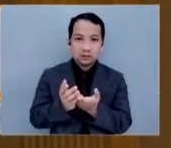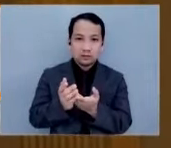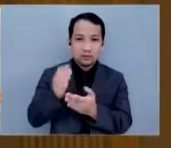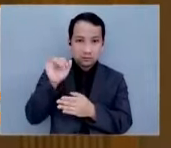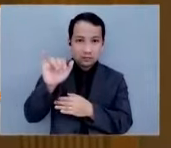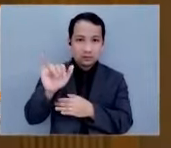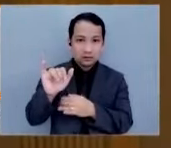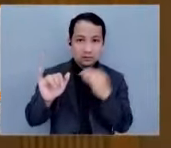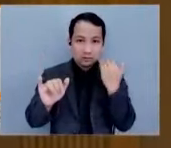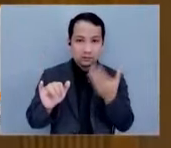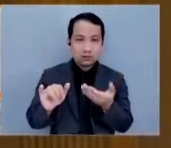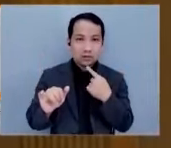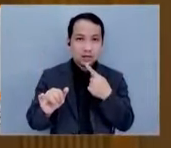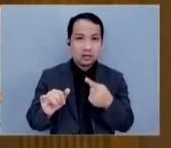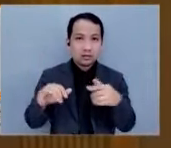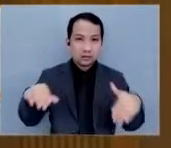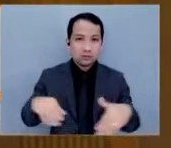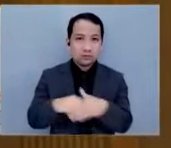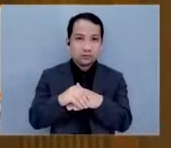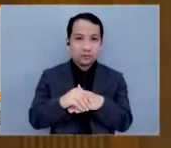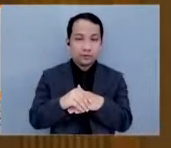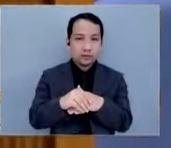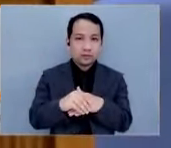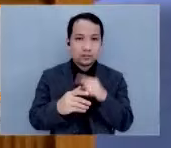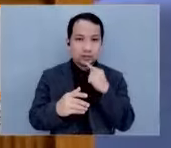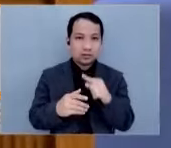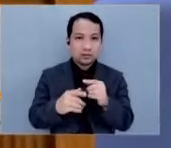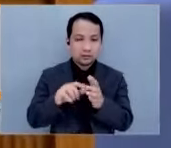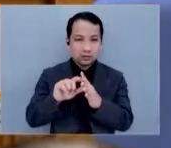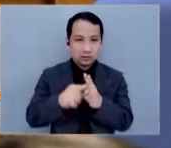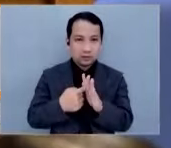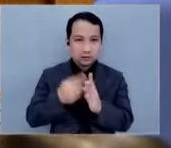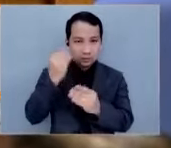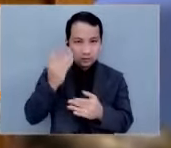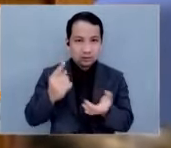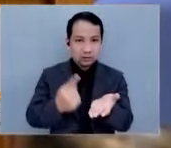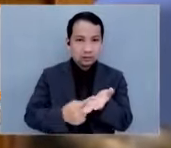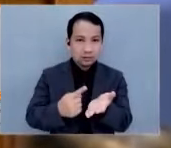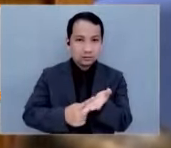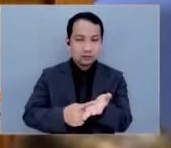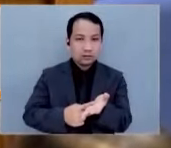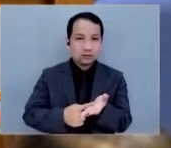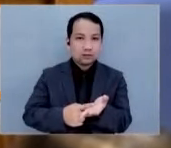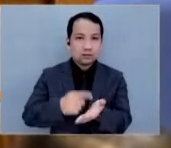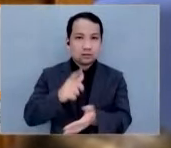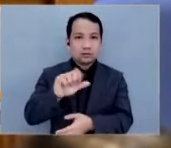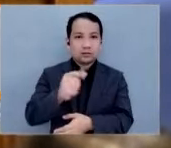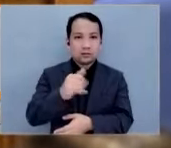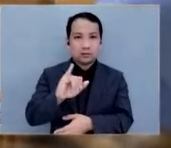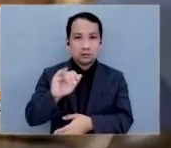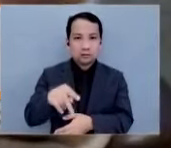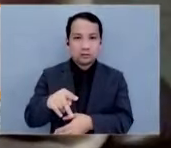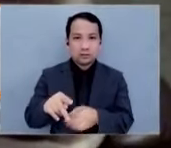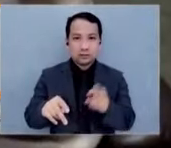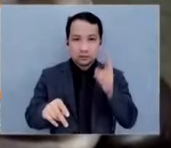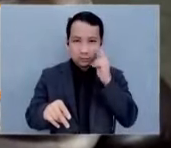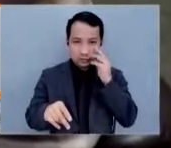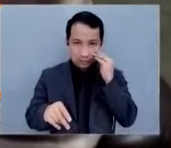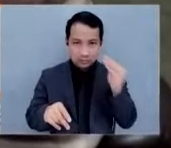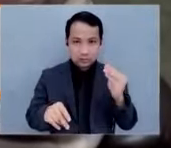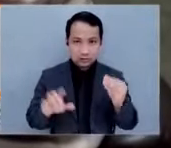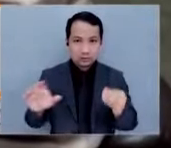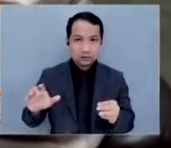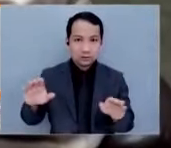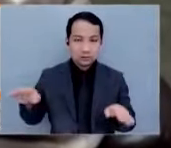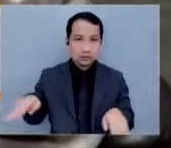laging nasa wedding vows? Tila rito sumentro ang debate ni Nasagi Party List Representative Rodante Marcoleta at Albay